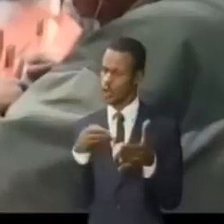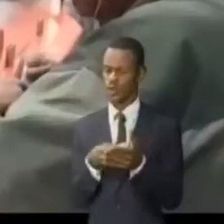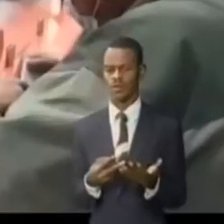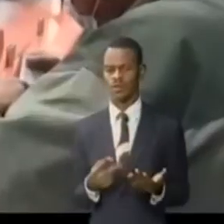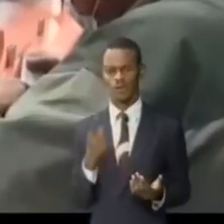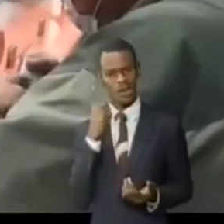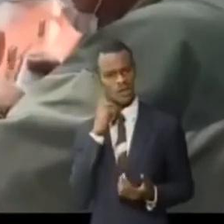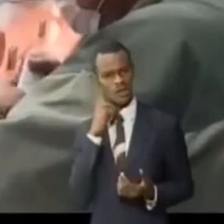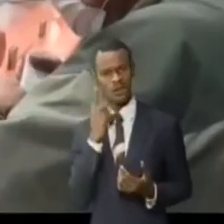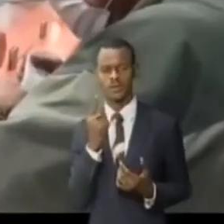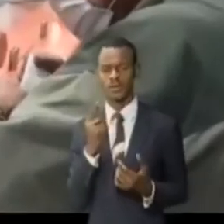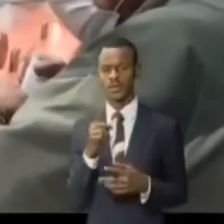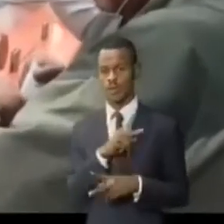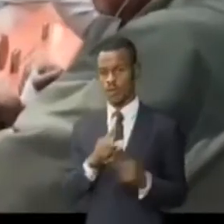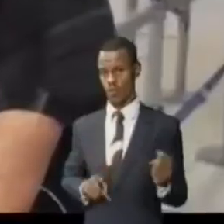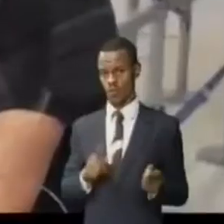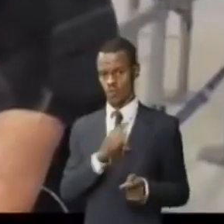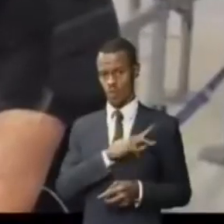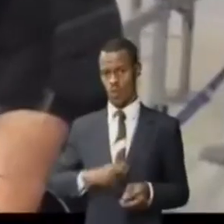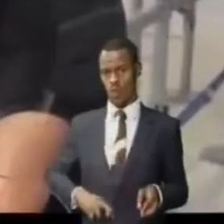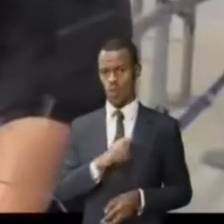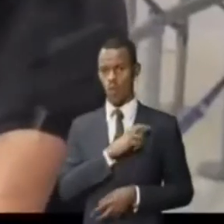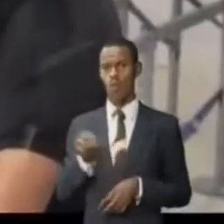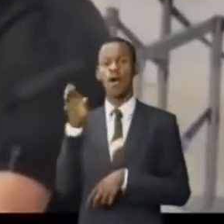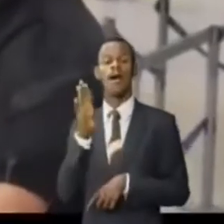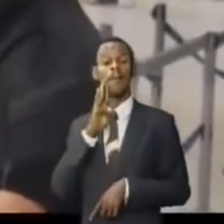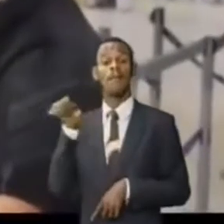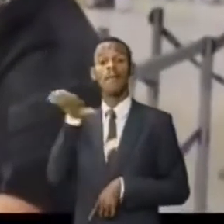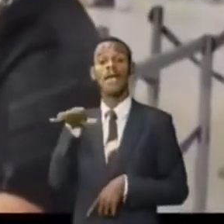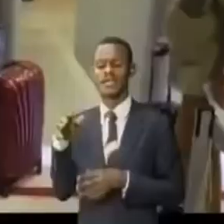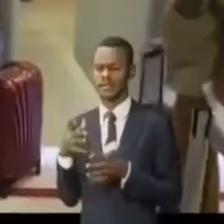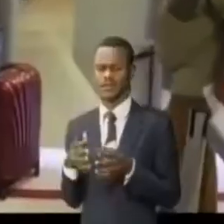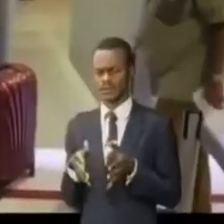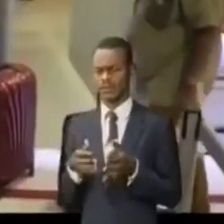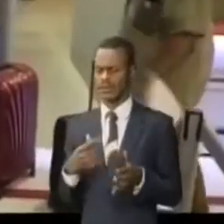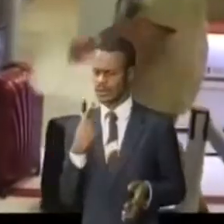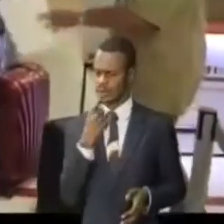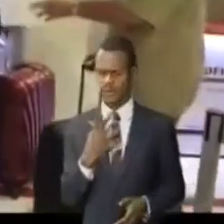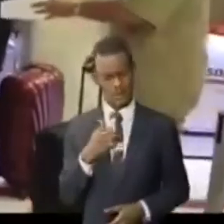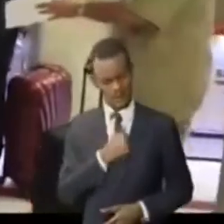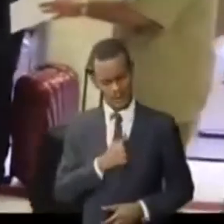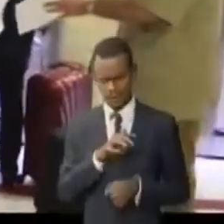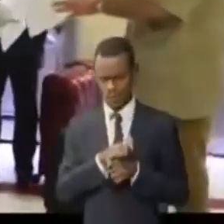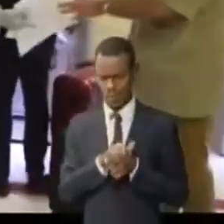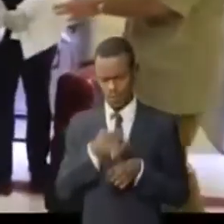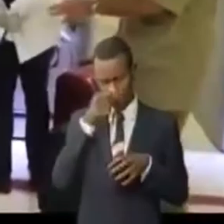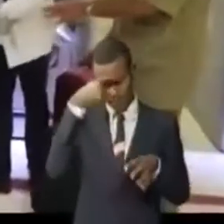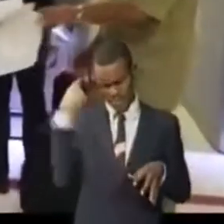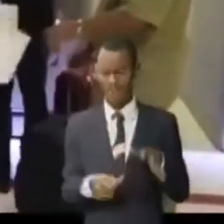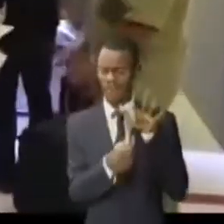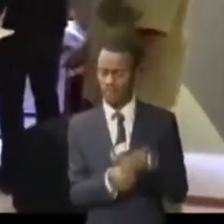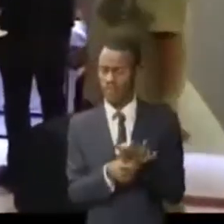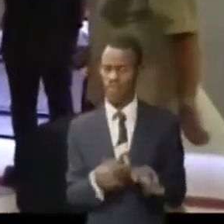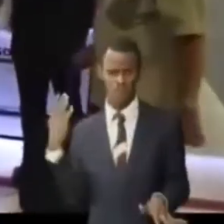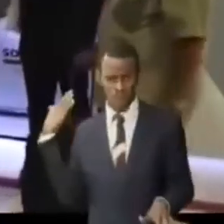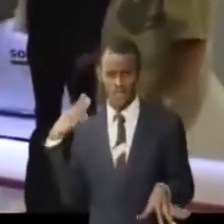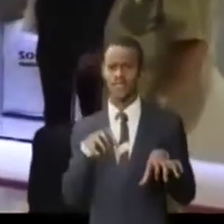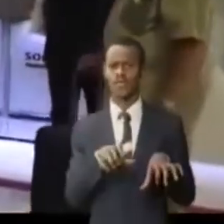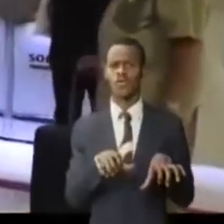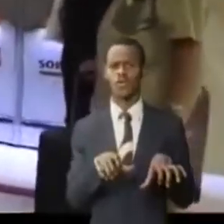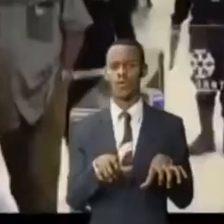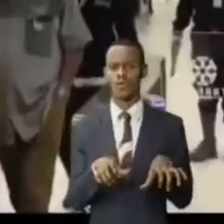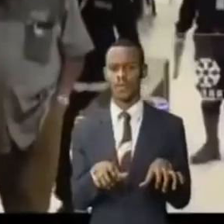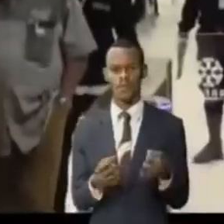la toute première fois de regrets pour le passé colonial en République démocratique du Congo et suite aux méfaits de la colonisation et